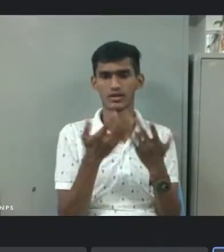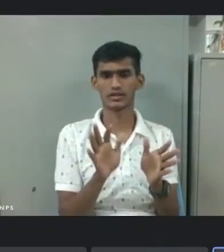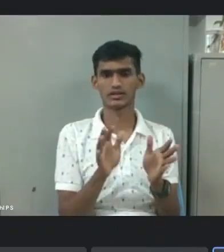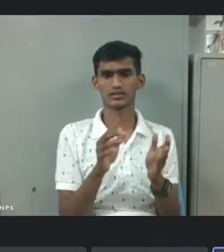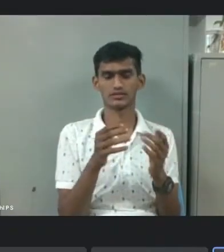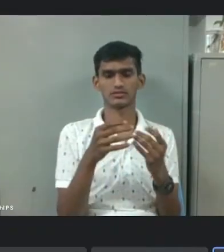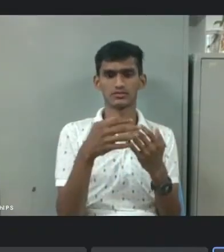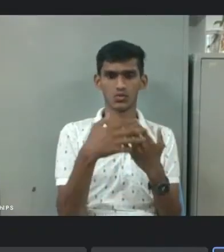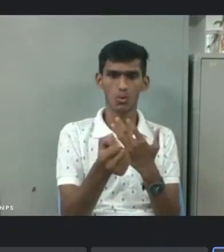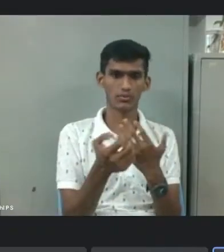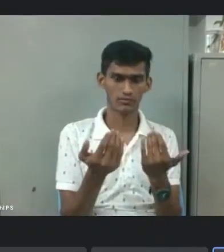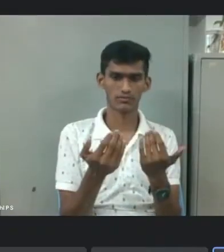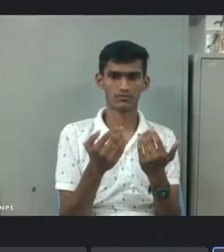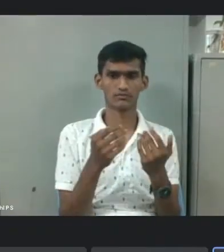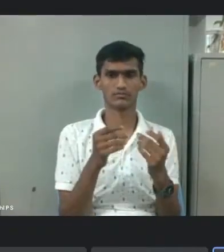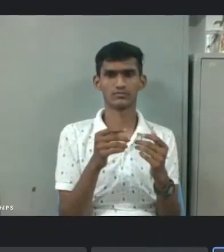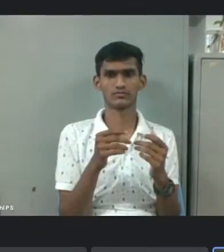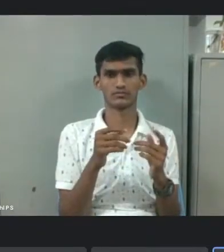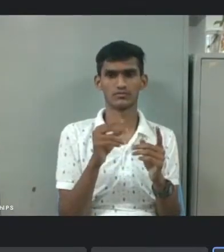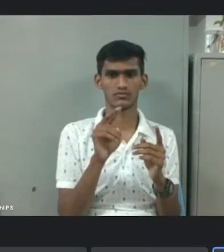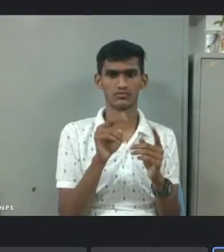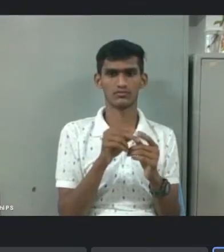വൊക്കേഷണൽ ട്രെയിനിങ് സെന്റർ ഫോർ ഫിസിക്കലി ഹാൻഡിക്യാപ്ഡ് വിമൻ.